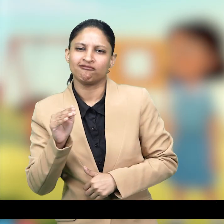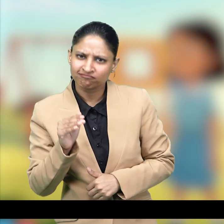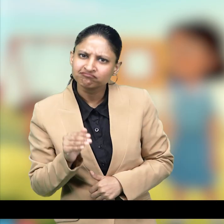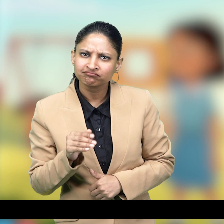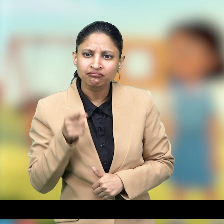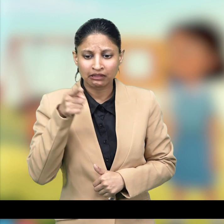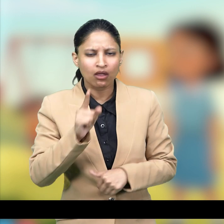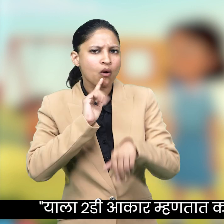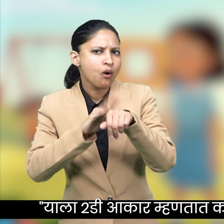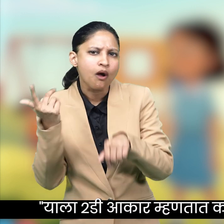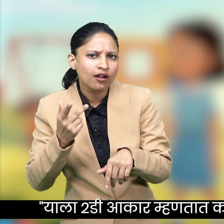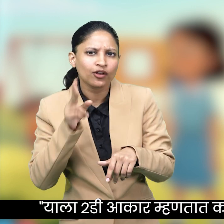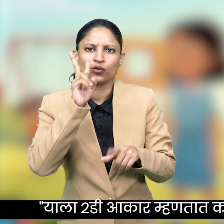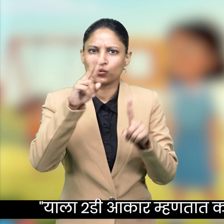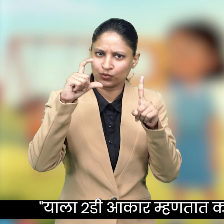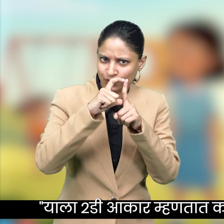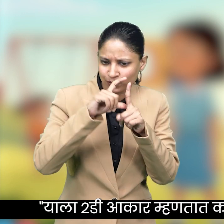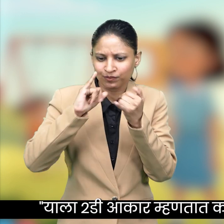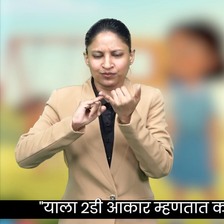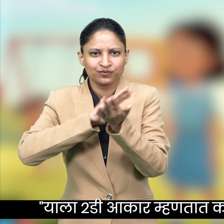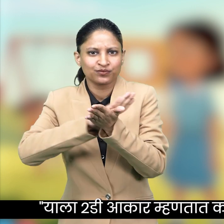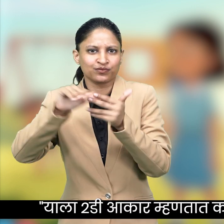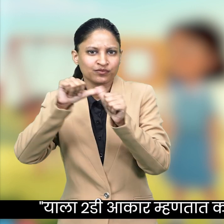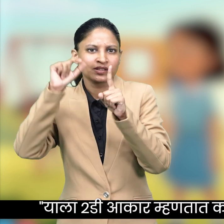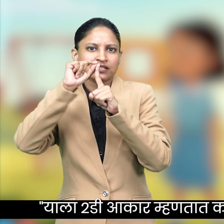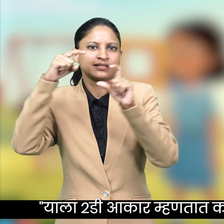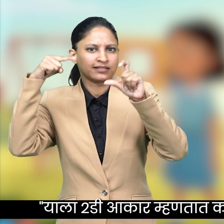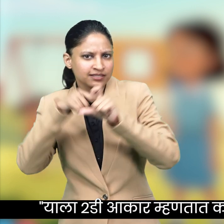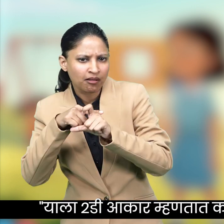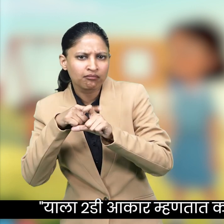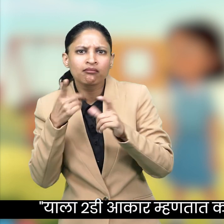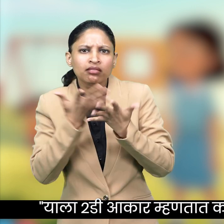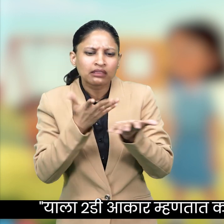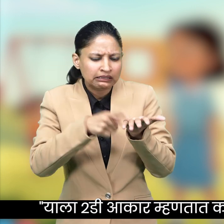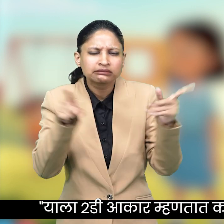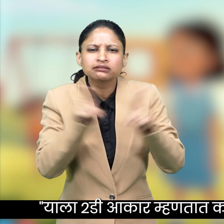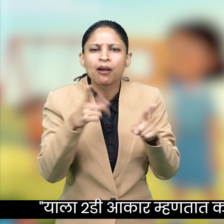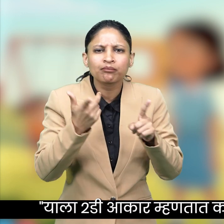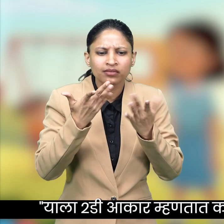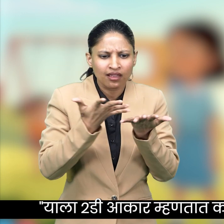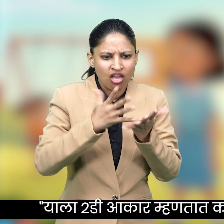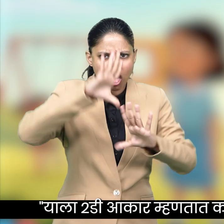राजूने मान हलवली. याला 2D आकार म्हणतात कारण ते कागदावरच्या रेखाचित्रांसारखेच